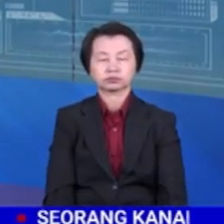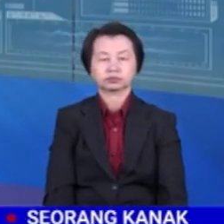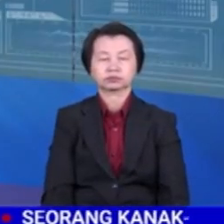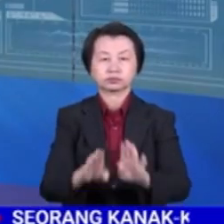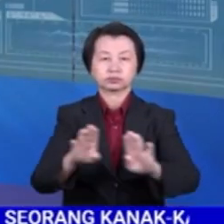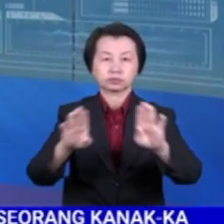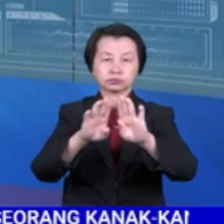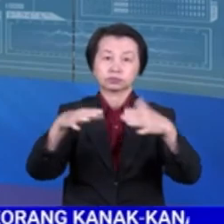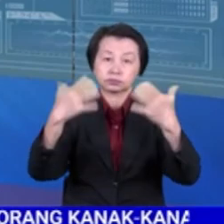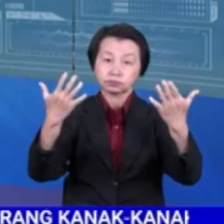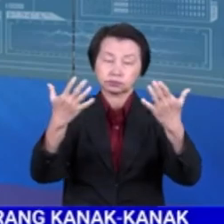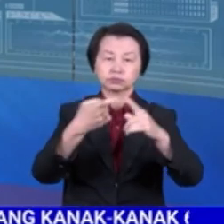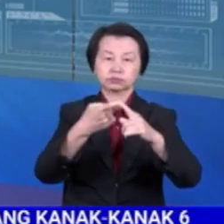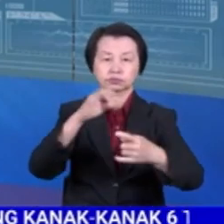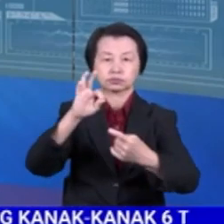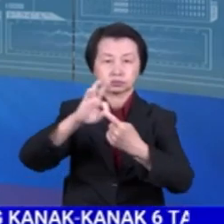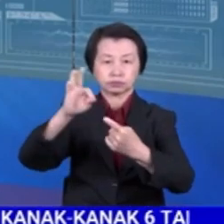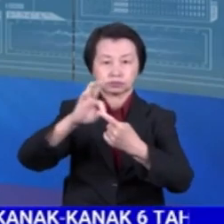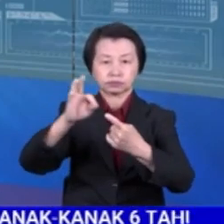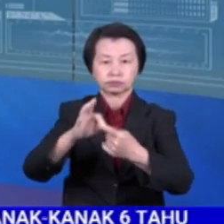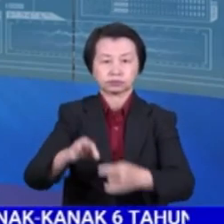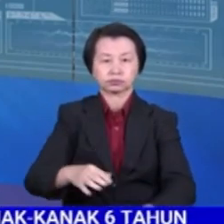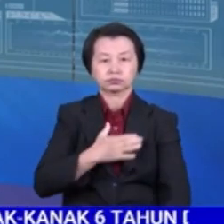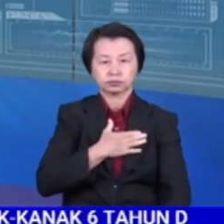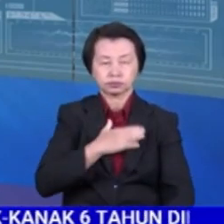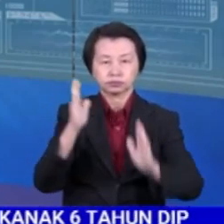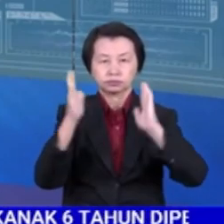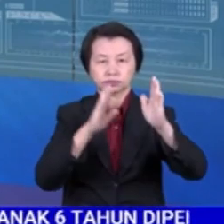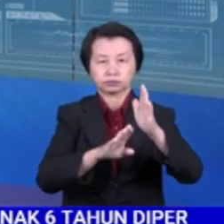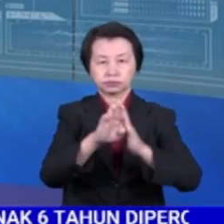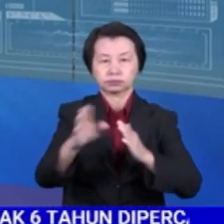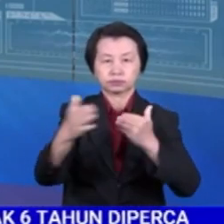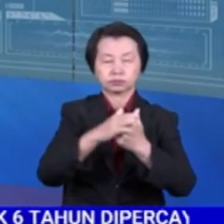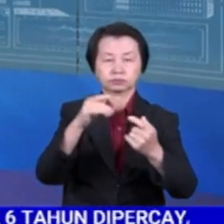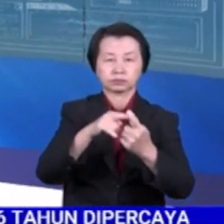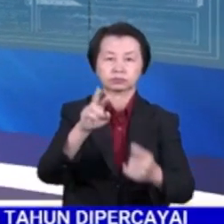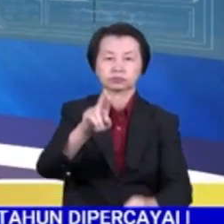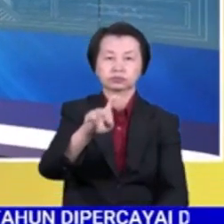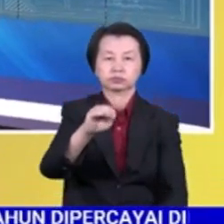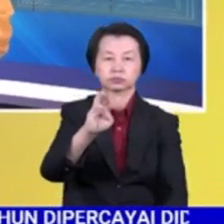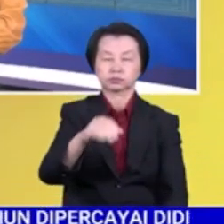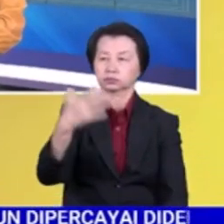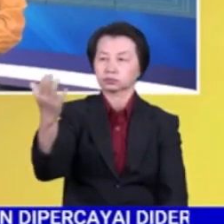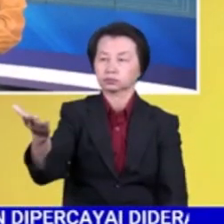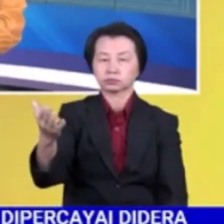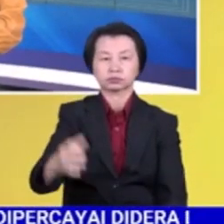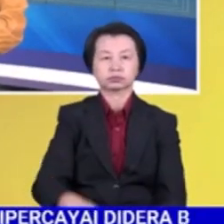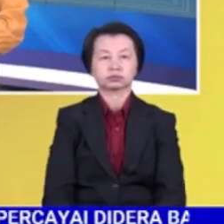Paparan itu mengakhiri berita dari Pulau Pinang. Salam Malaysia Madani, kembali ke Angkasa Puri Kota Media.